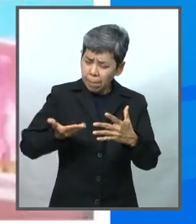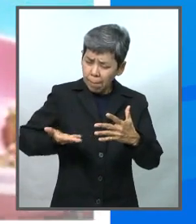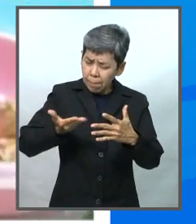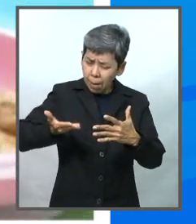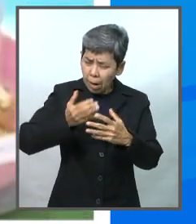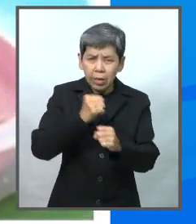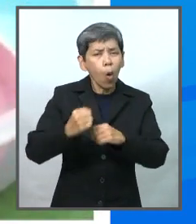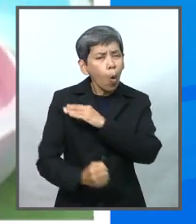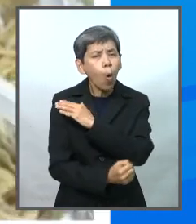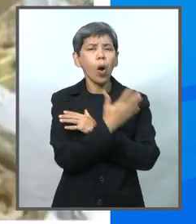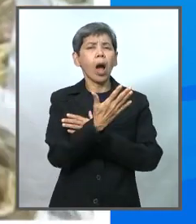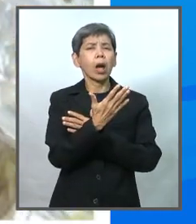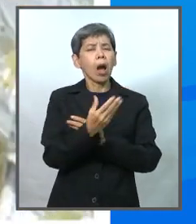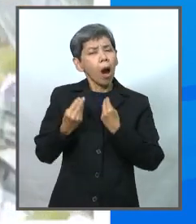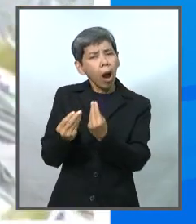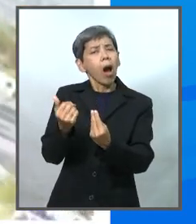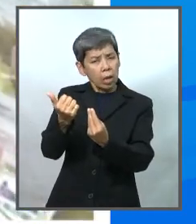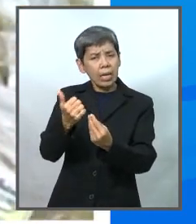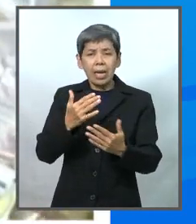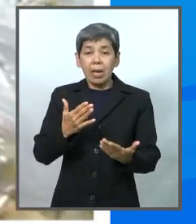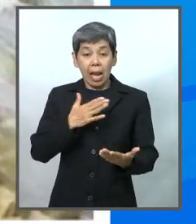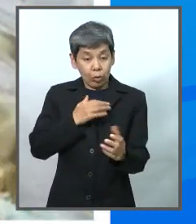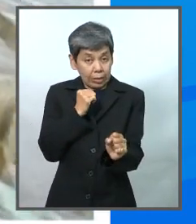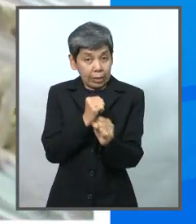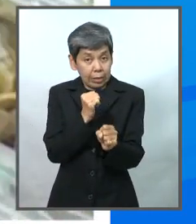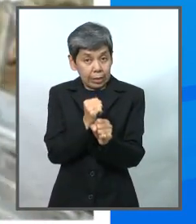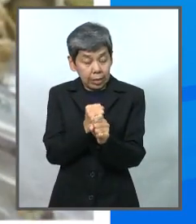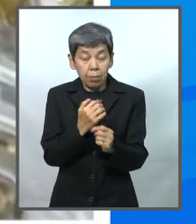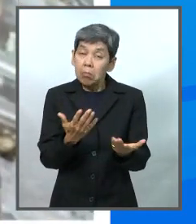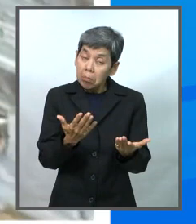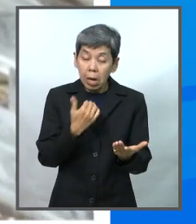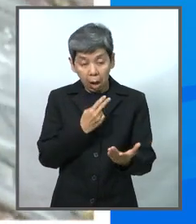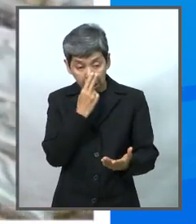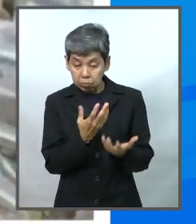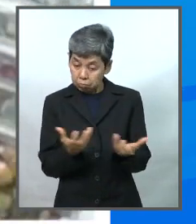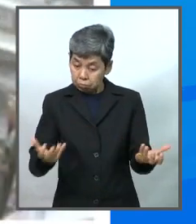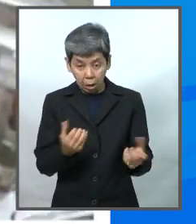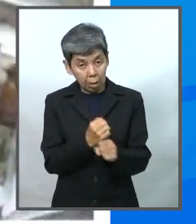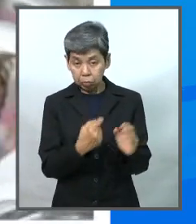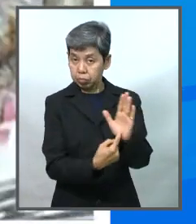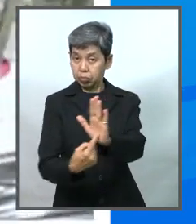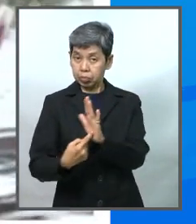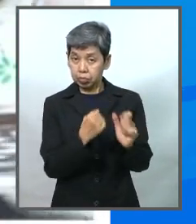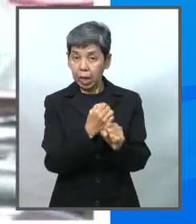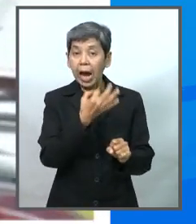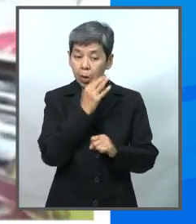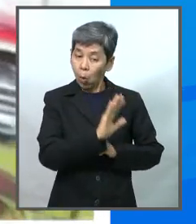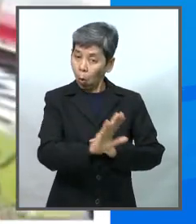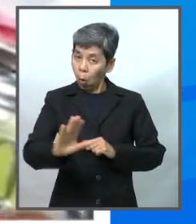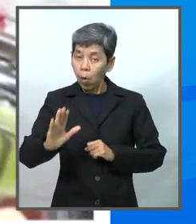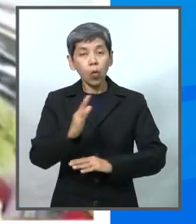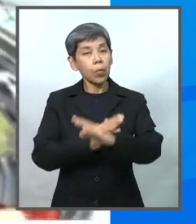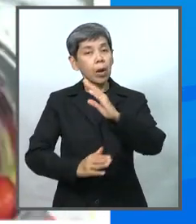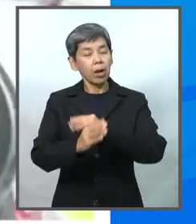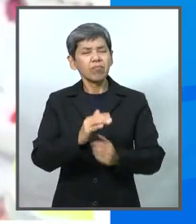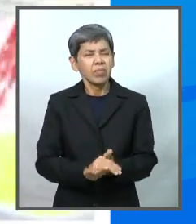ก็สร้างโอกาสให้กับคนปกติก็ได้ในการที่ได้ทำหรือว่าเห็นผลงานดีๆที่ออกมาจากอาชีพของคนพิ